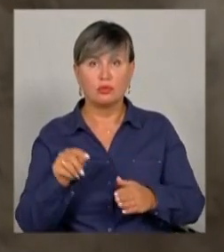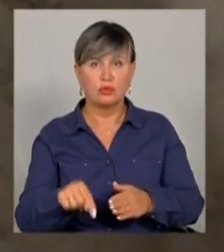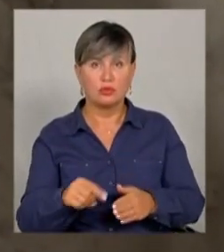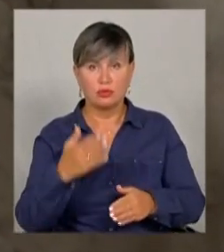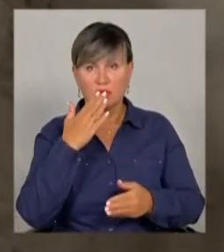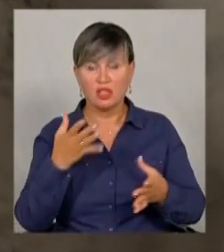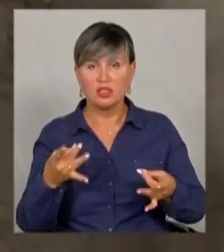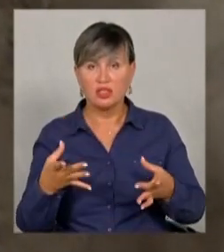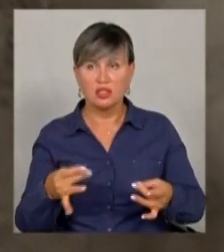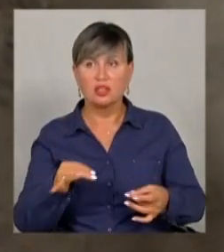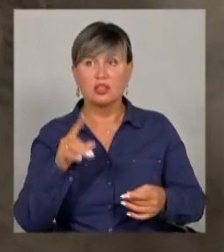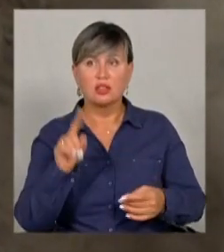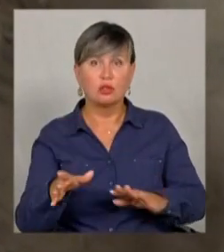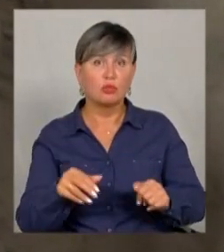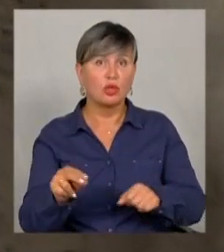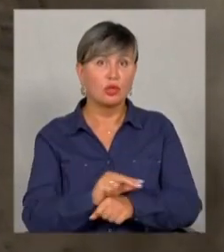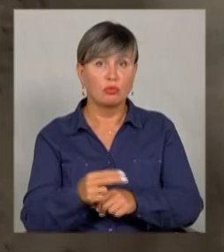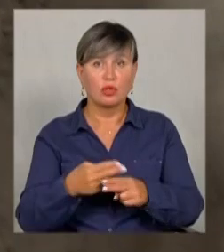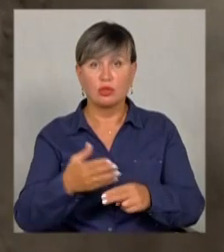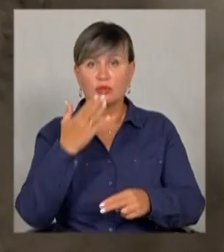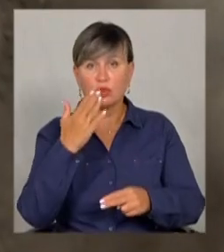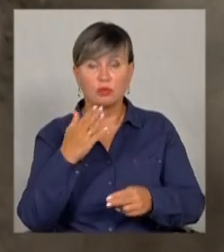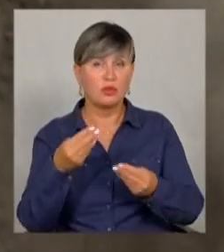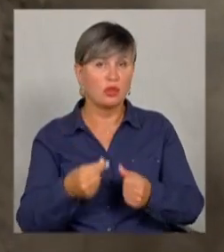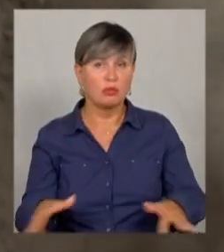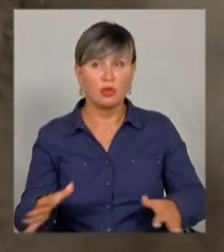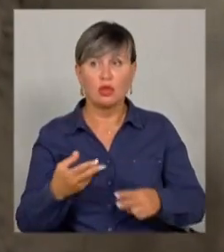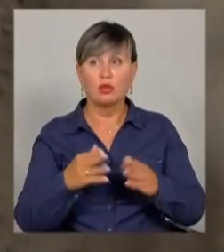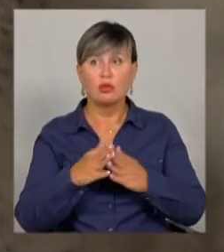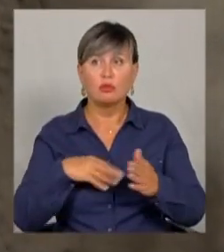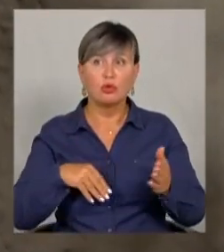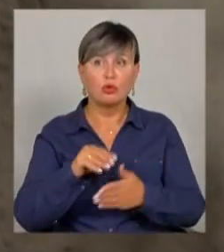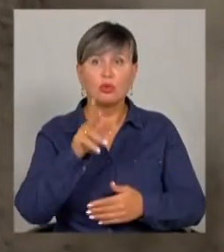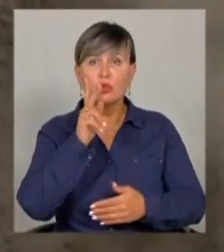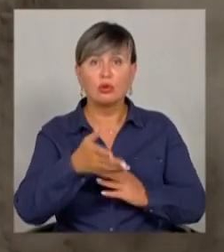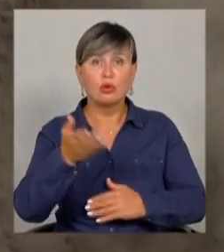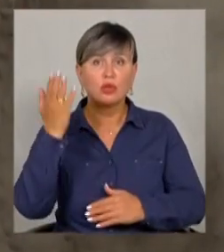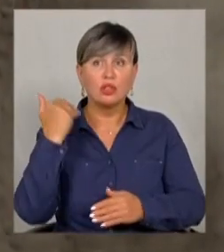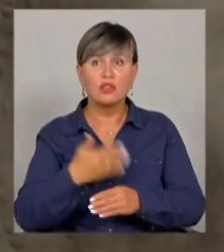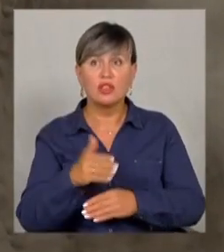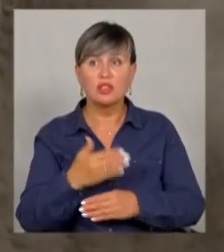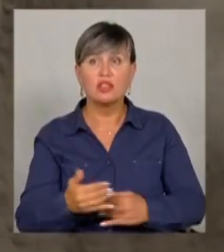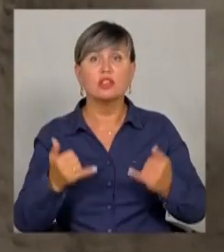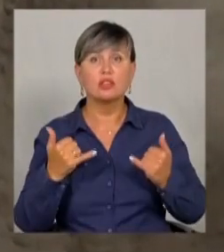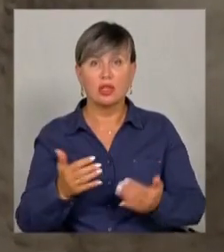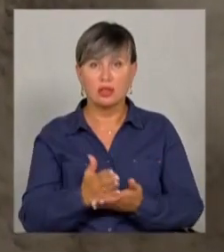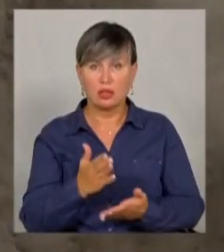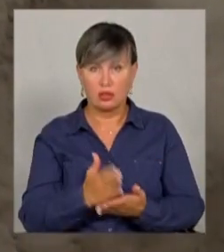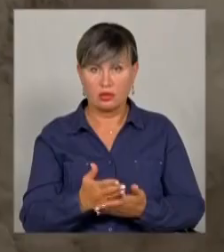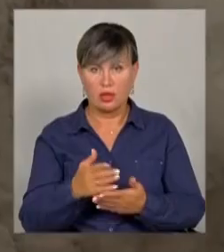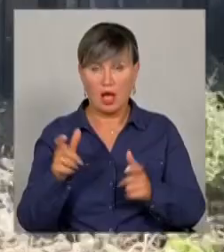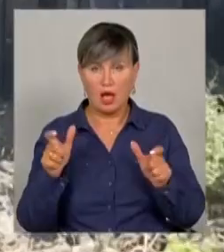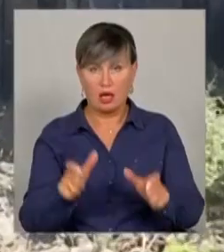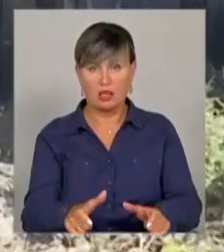пахнет сыростью. И даже после ремонта этот запах не уйдет. Этот дом мы купили 3 года назад в кредит. Сейчас он находится под